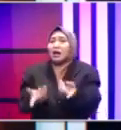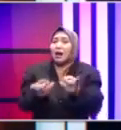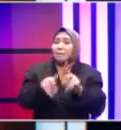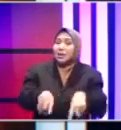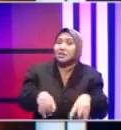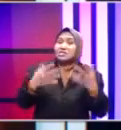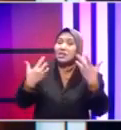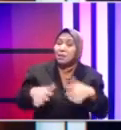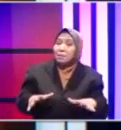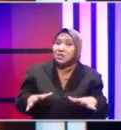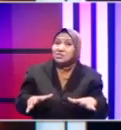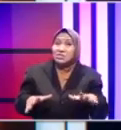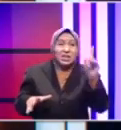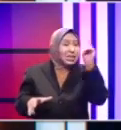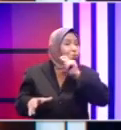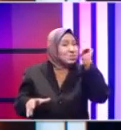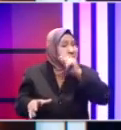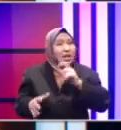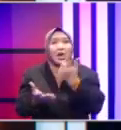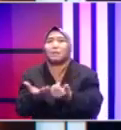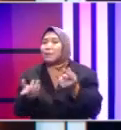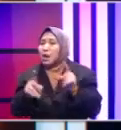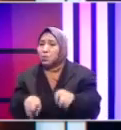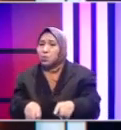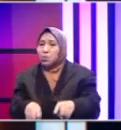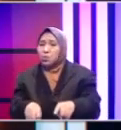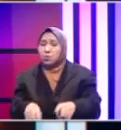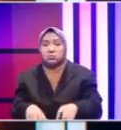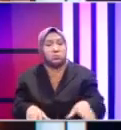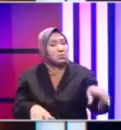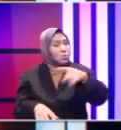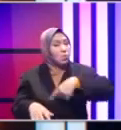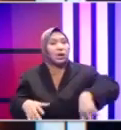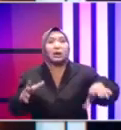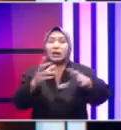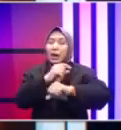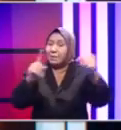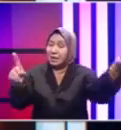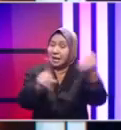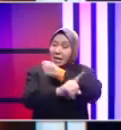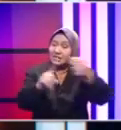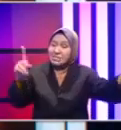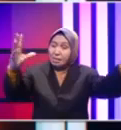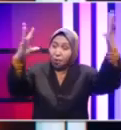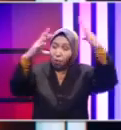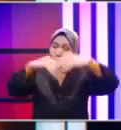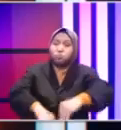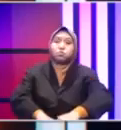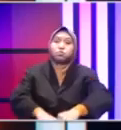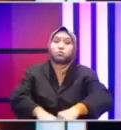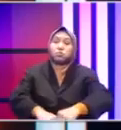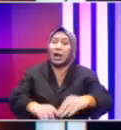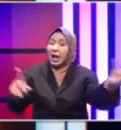selepas mandi mereka didustakan apa yang berlaku tobat mereka semua akan mendapat azab yang membinasakan show